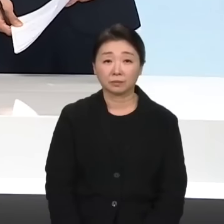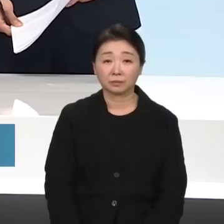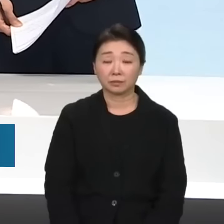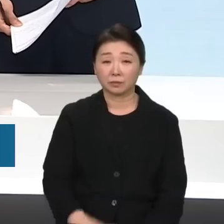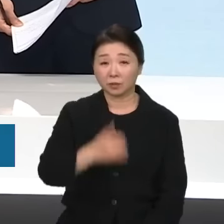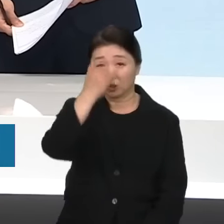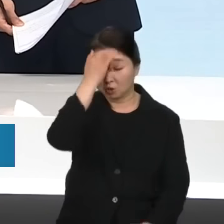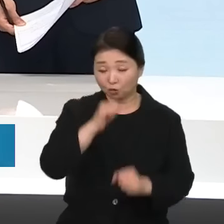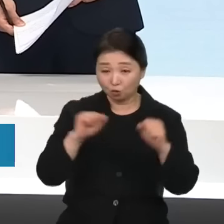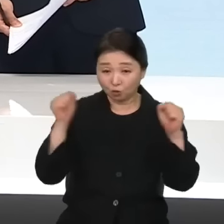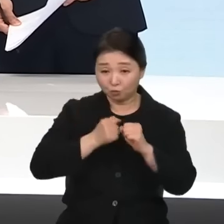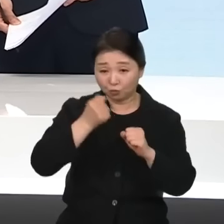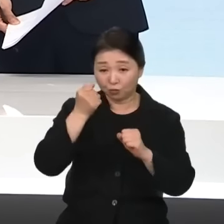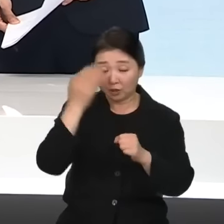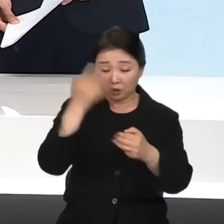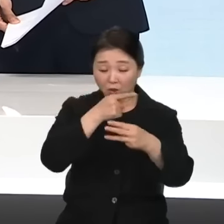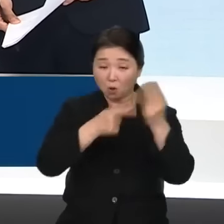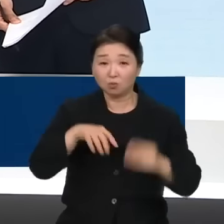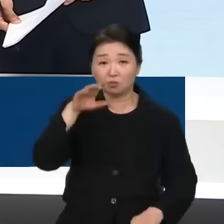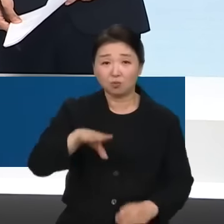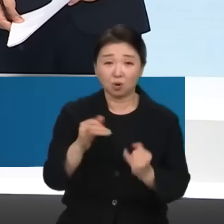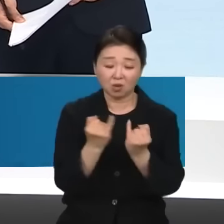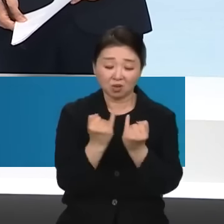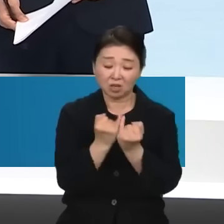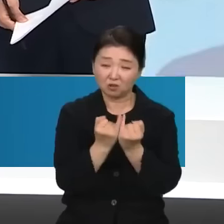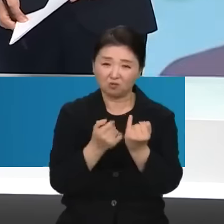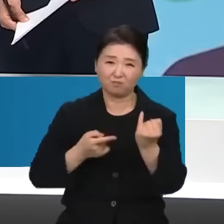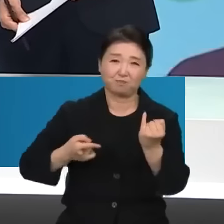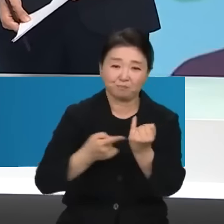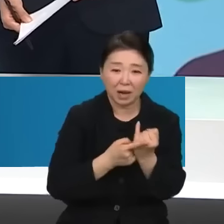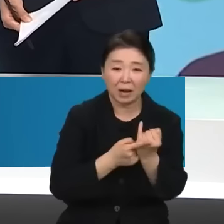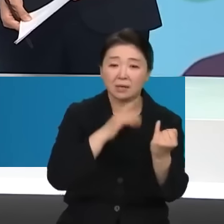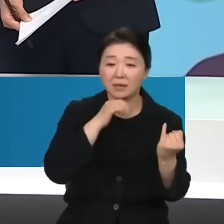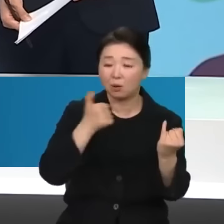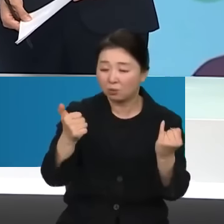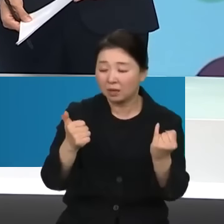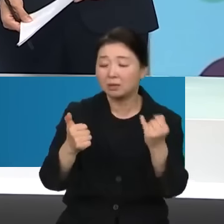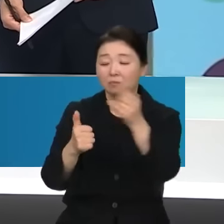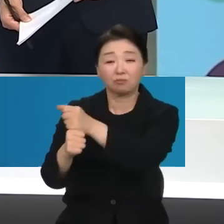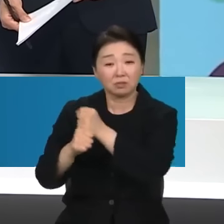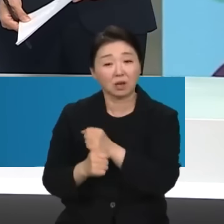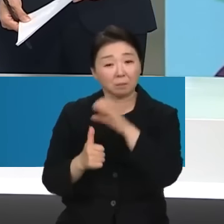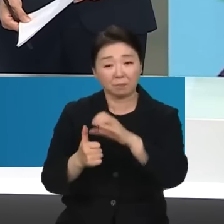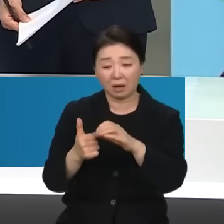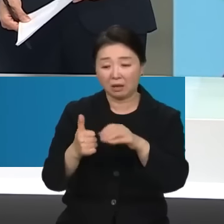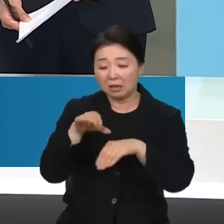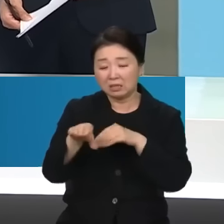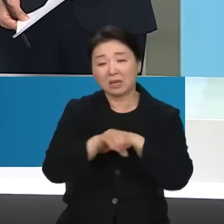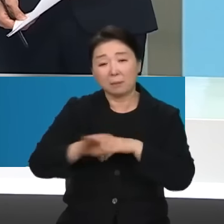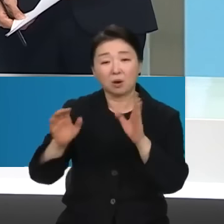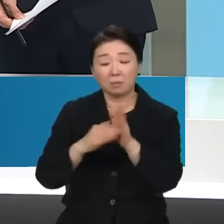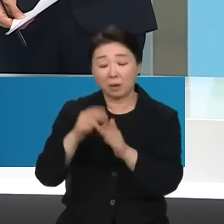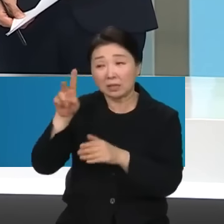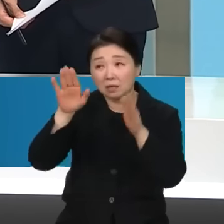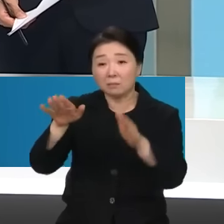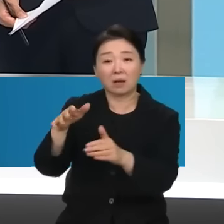충북 청주에서 여자친구를 살해한 50대 남성이 경찰에 붙잡혔습니다. 차까지 버리며 도망치다 이틀 만에